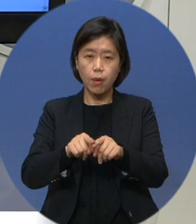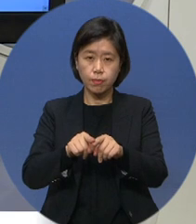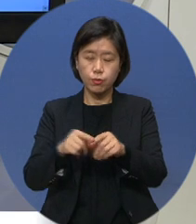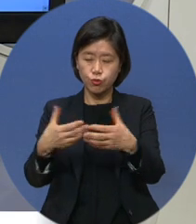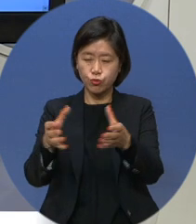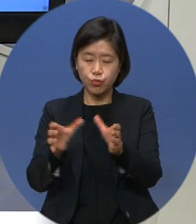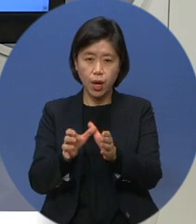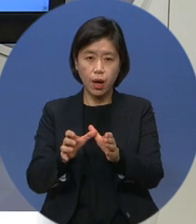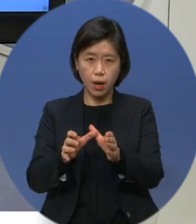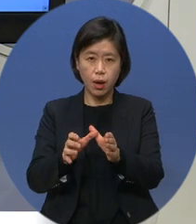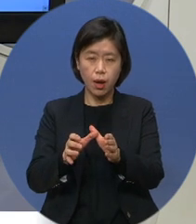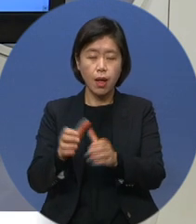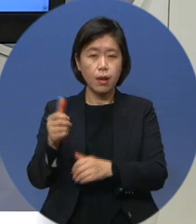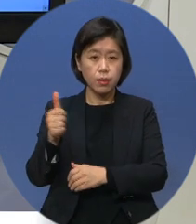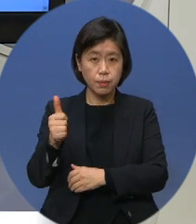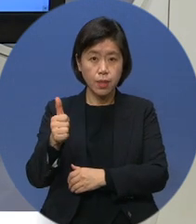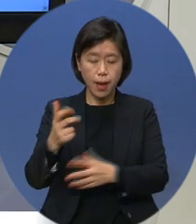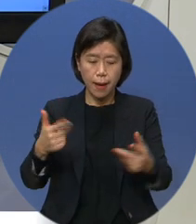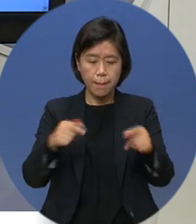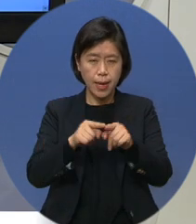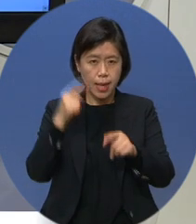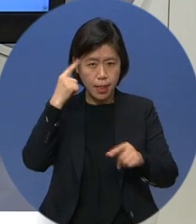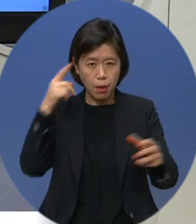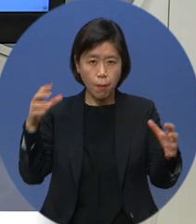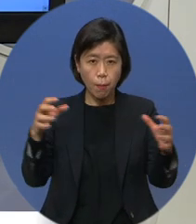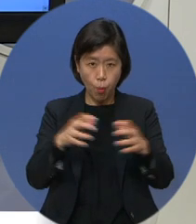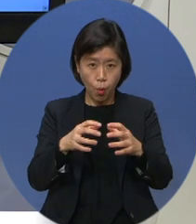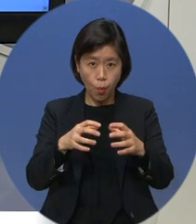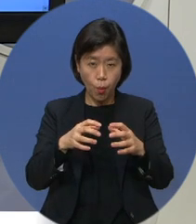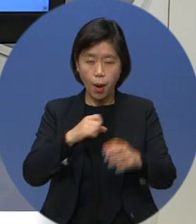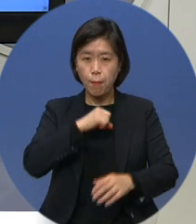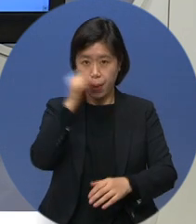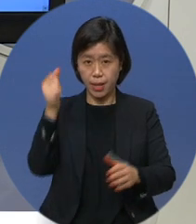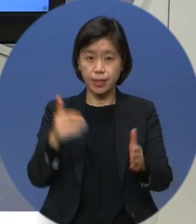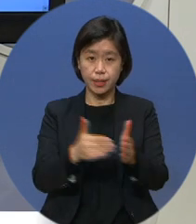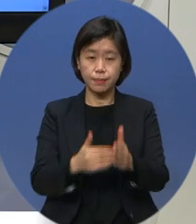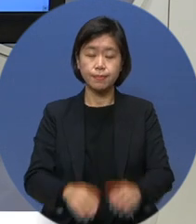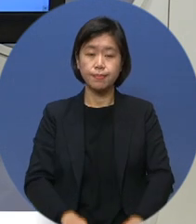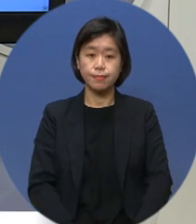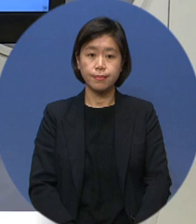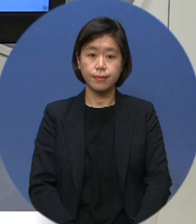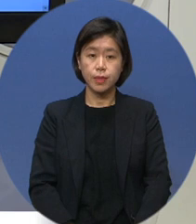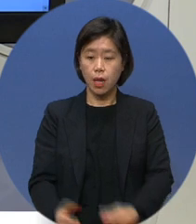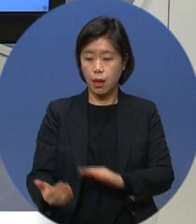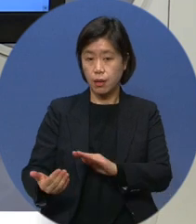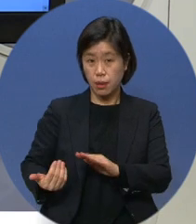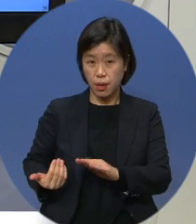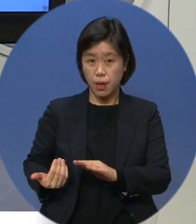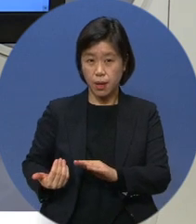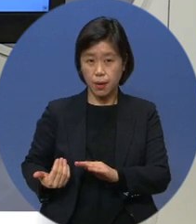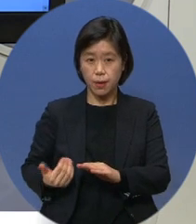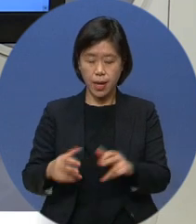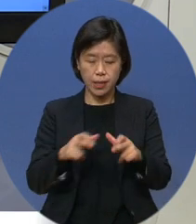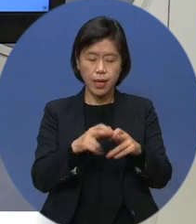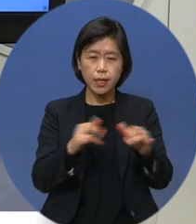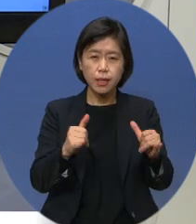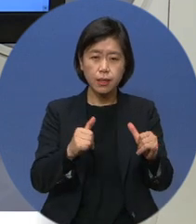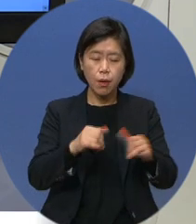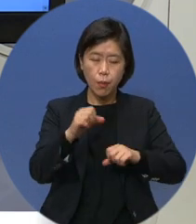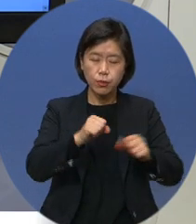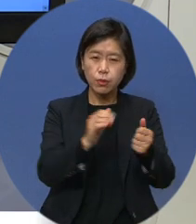대안으로 국회 문턱을 통과 했는데요 앞서 장애인 활동지원 서비스는 만 65세 나이가